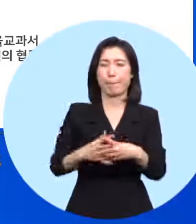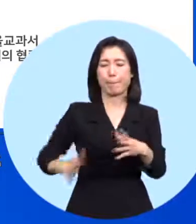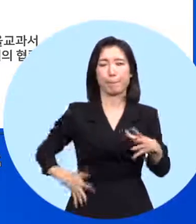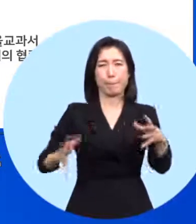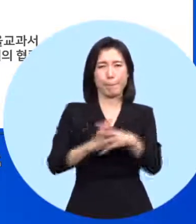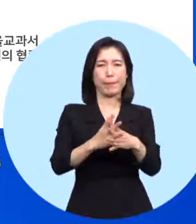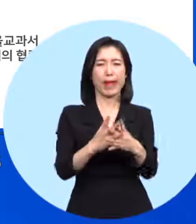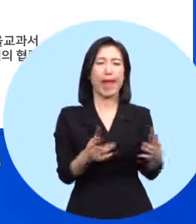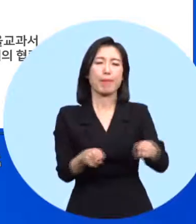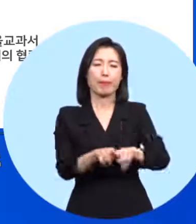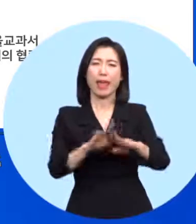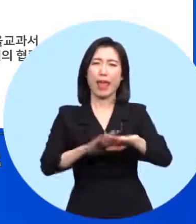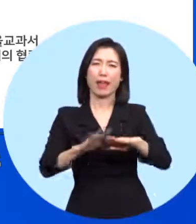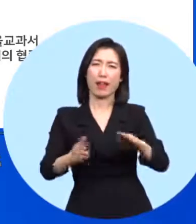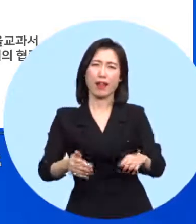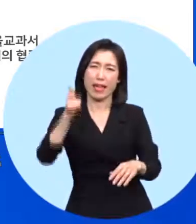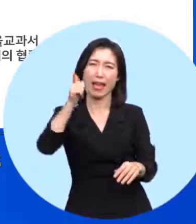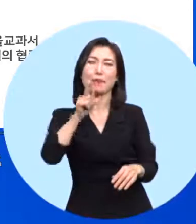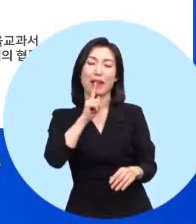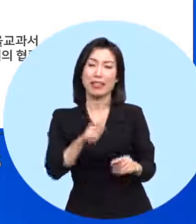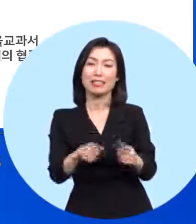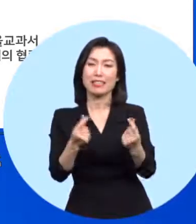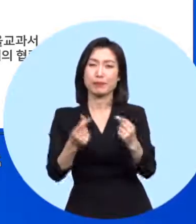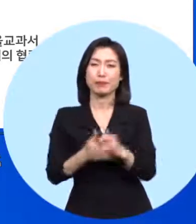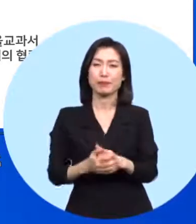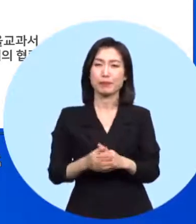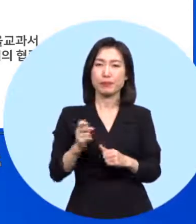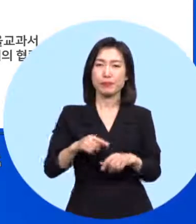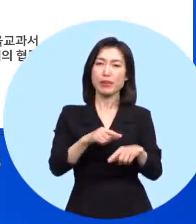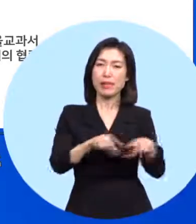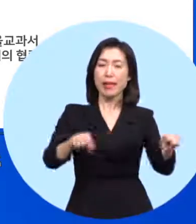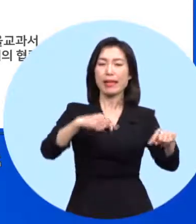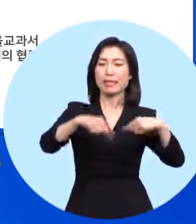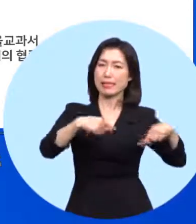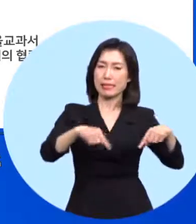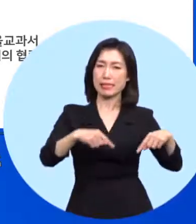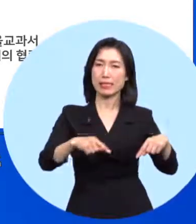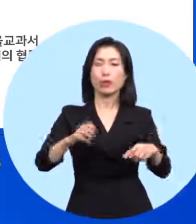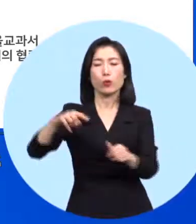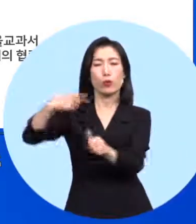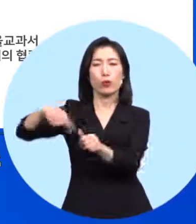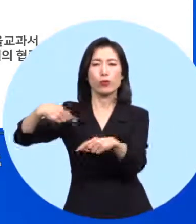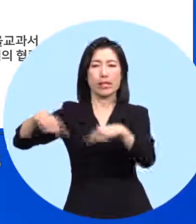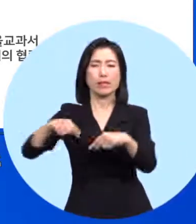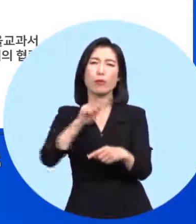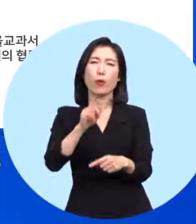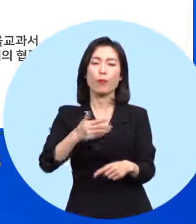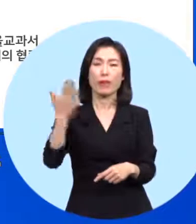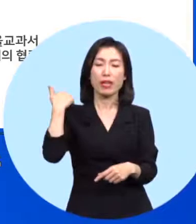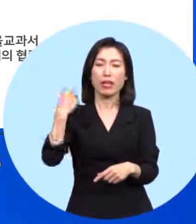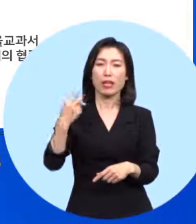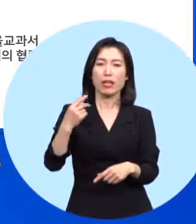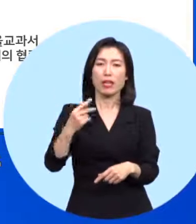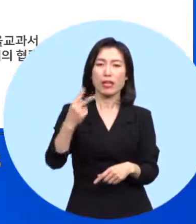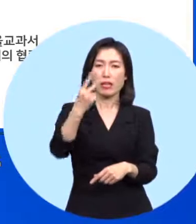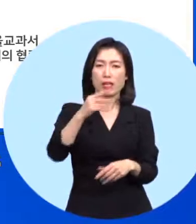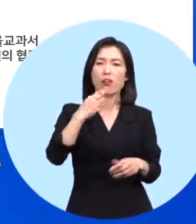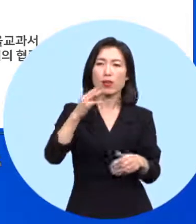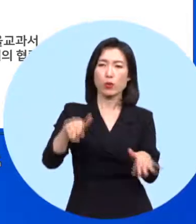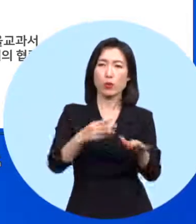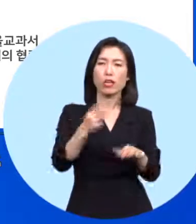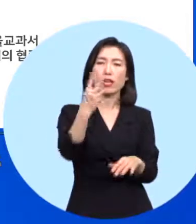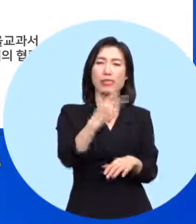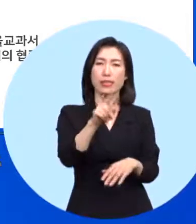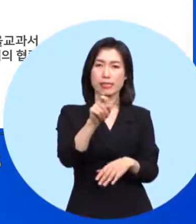일반 자치와 교육자치 협력도 역시 마찬가지입니다. 2011년도에 경기도에서 교육청과